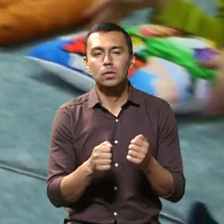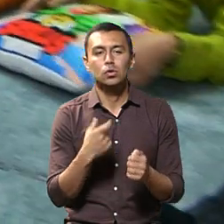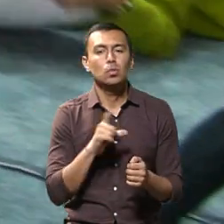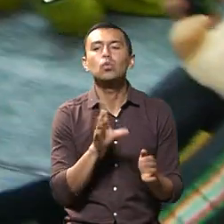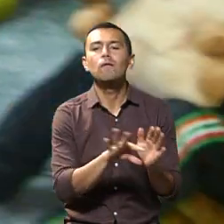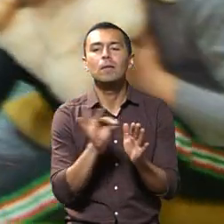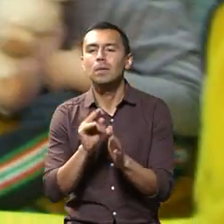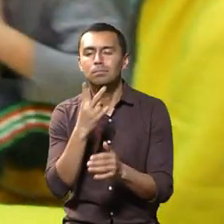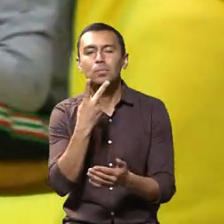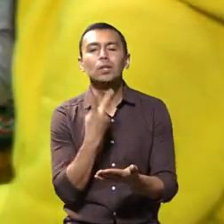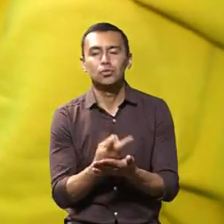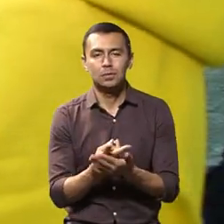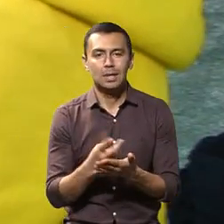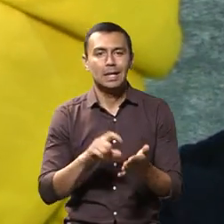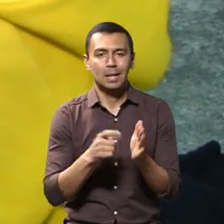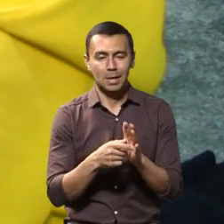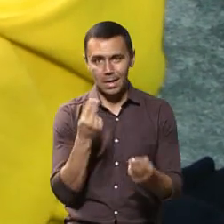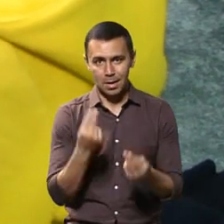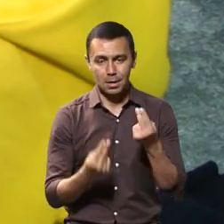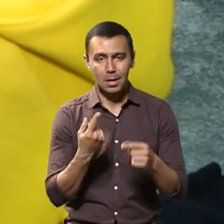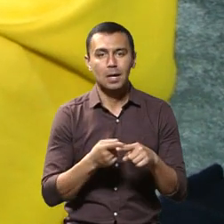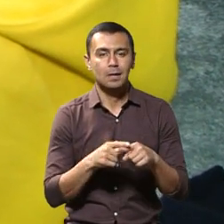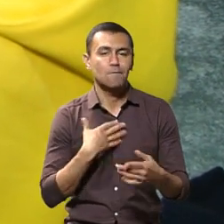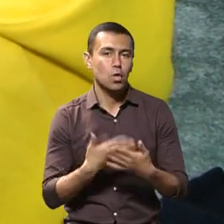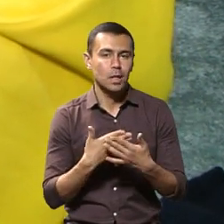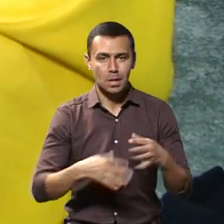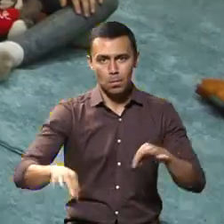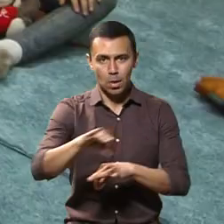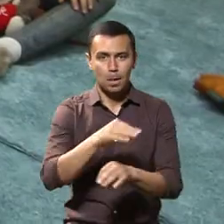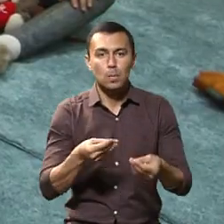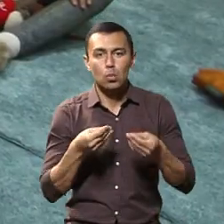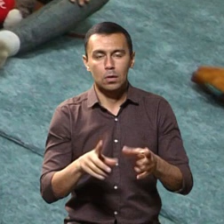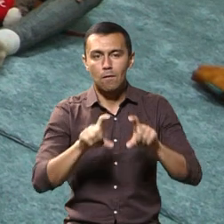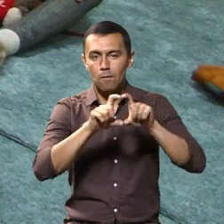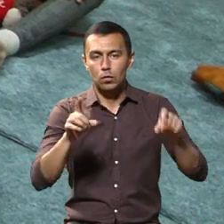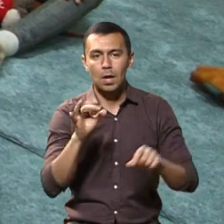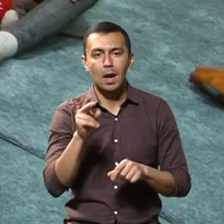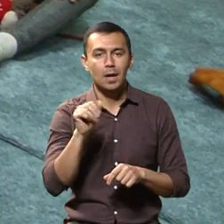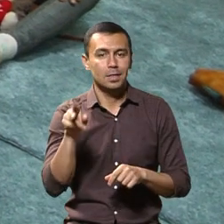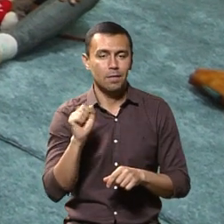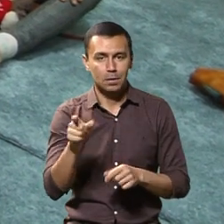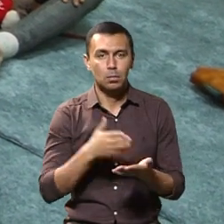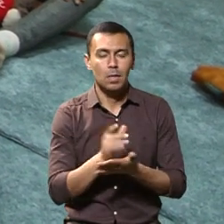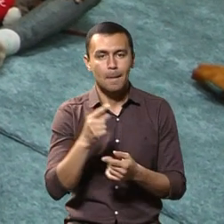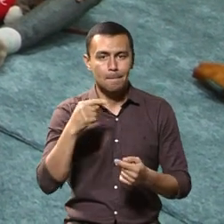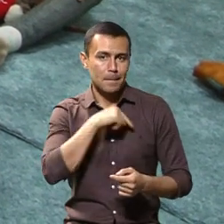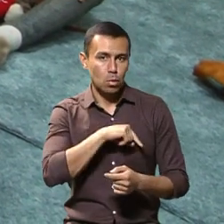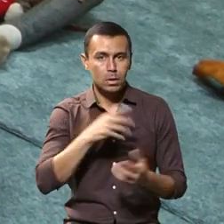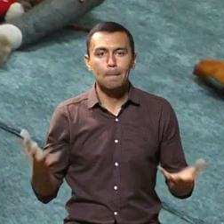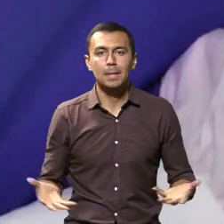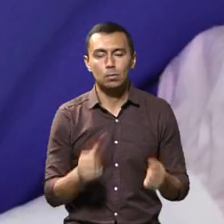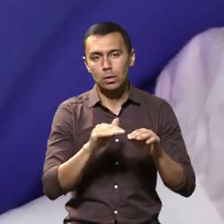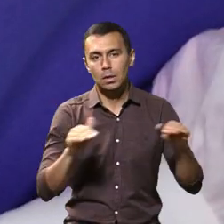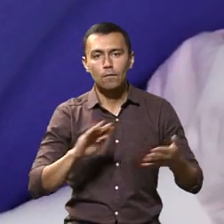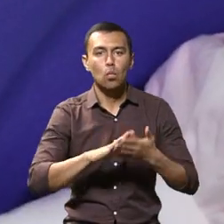помічника вибрав. Кімната терапевтичної іграшки – це волонтерський проєкт благодійного фонду «Ракада». Він спрямований на психологічну підтримку